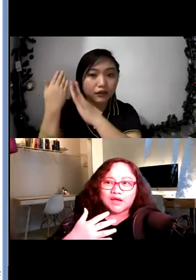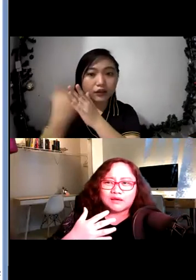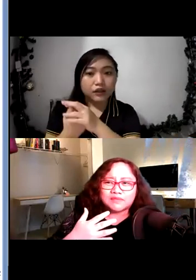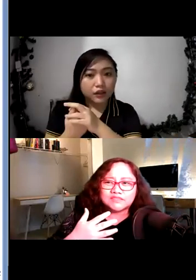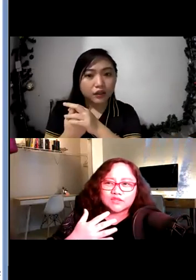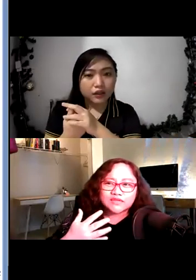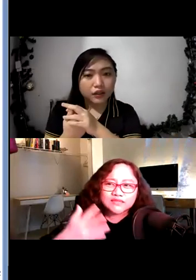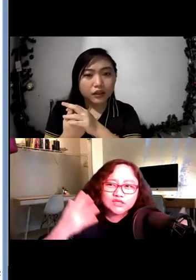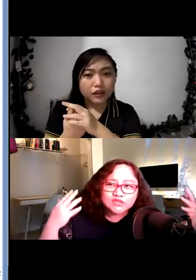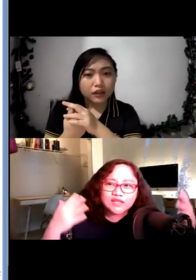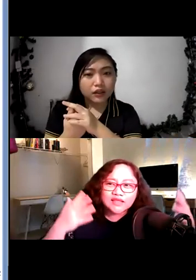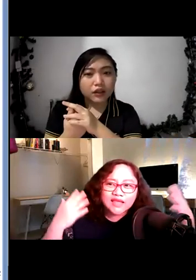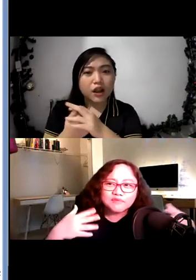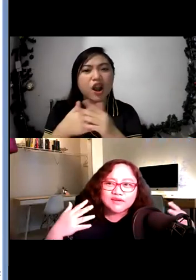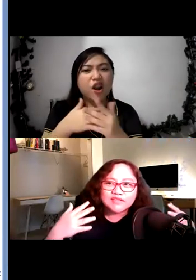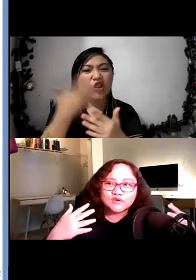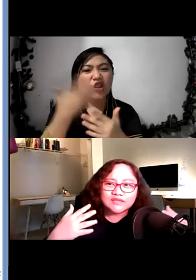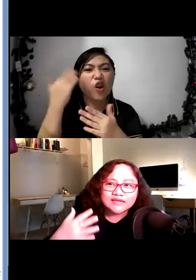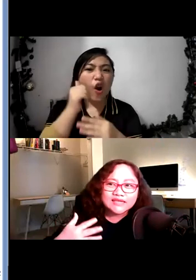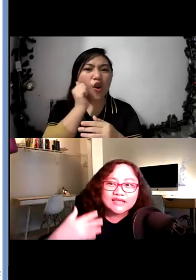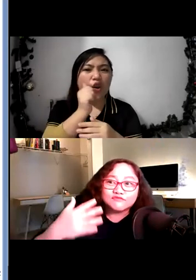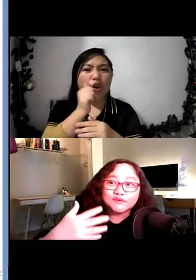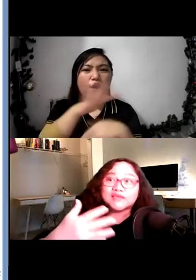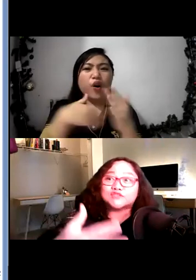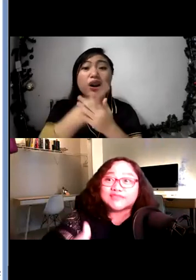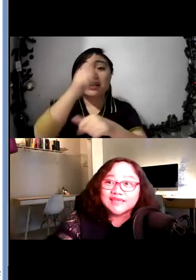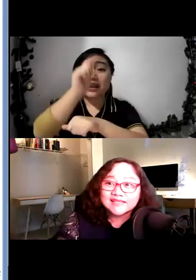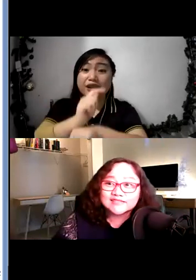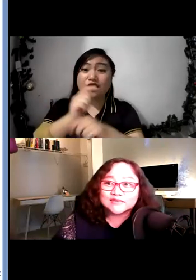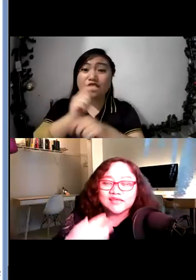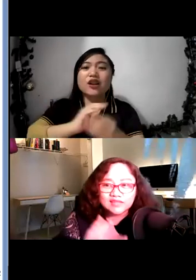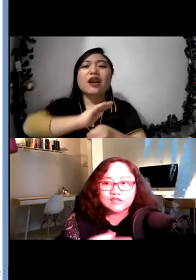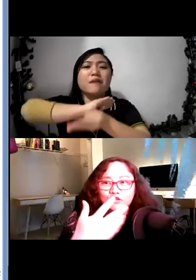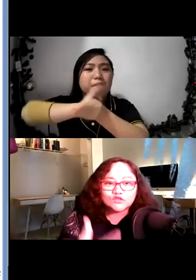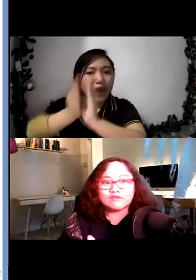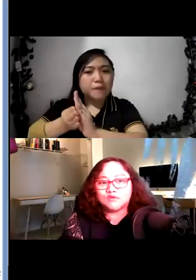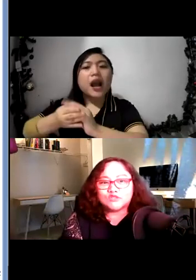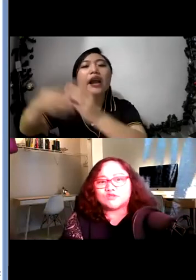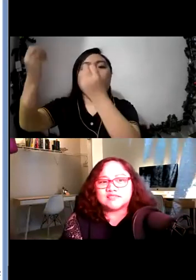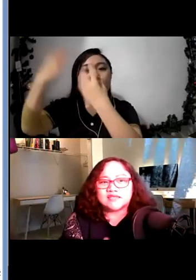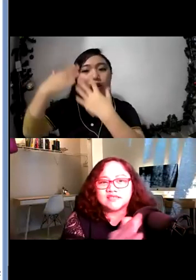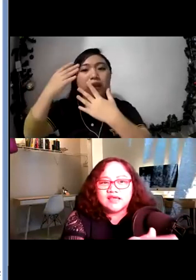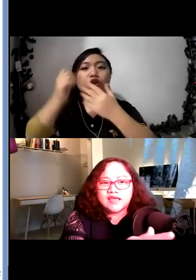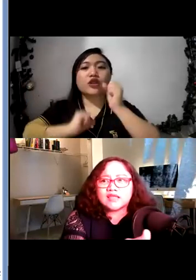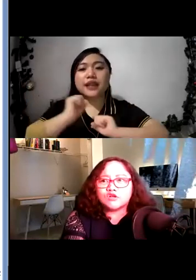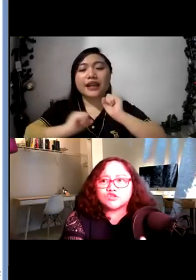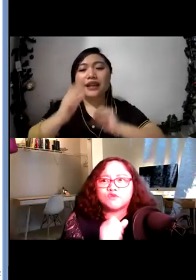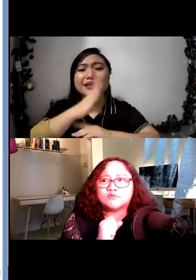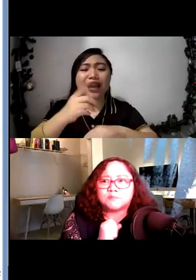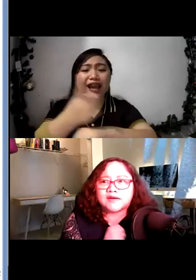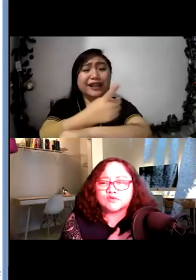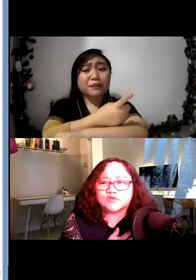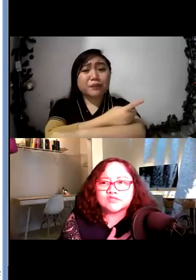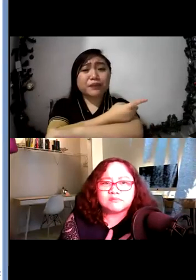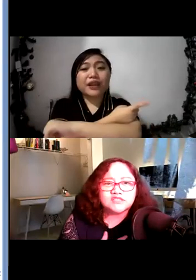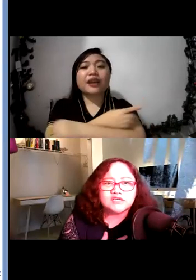From yung masyadong traditional na library, no, naging information science, no, and it also revolutionizes, and that also forms